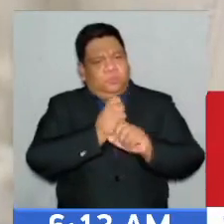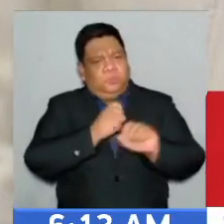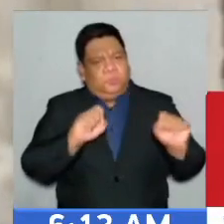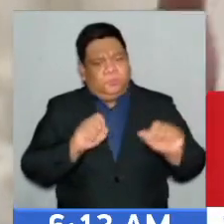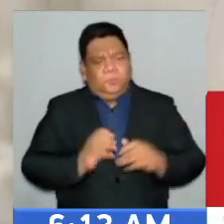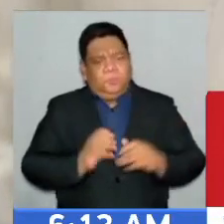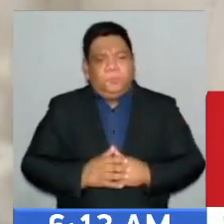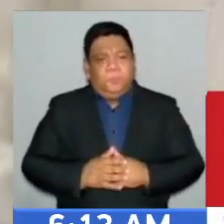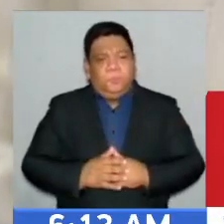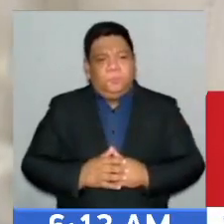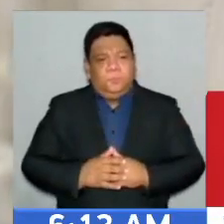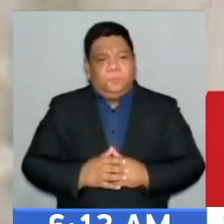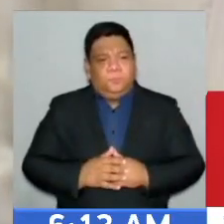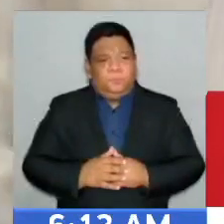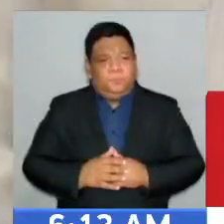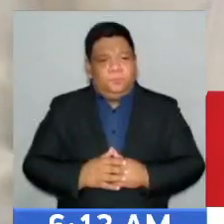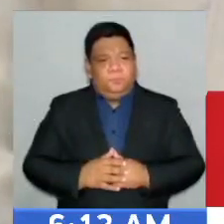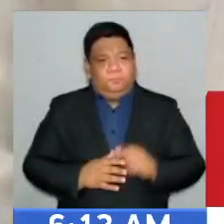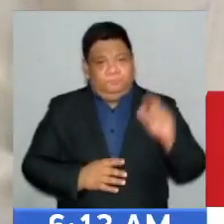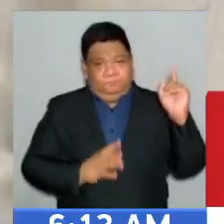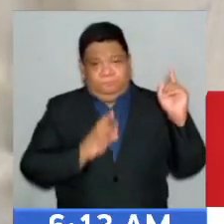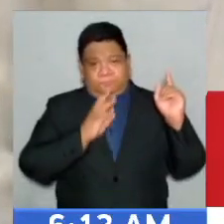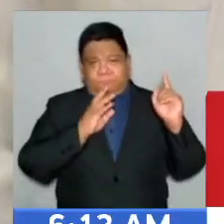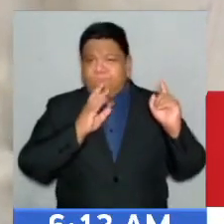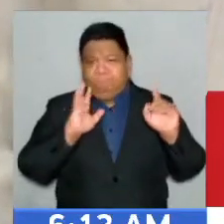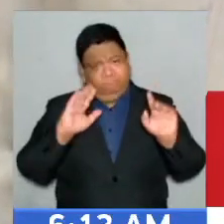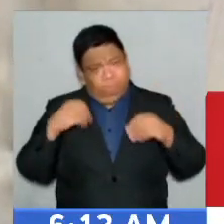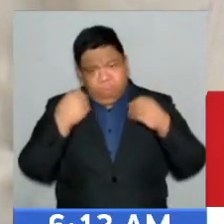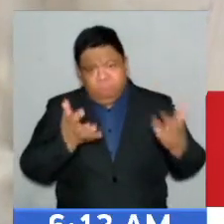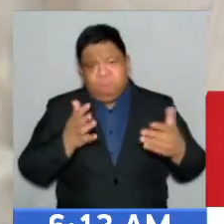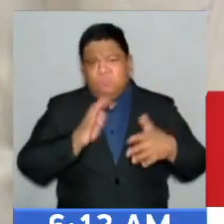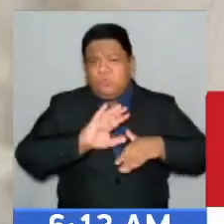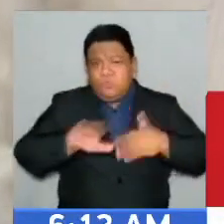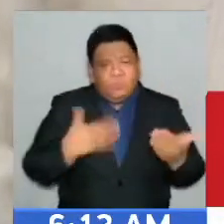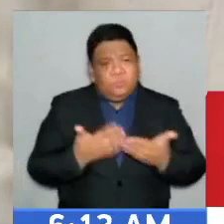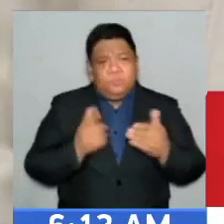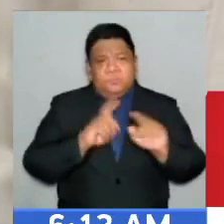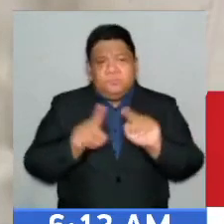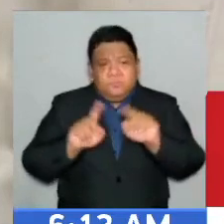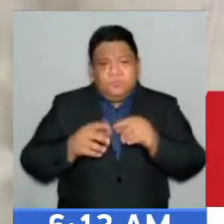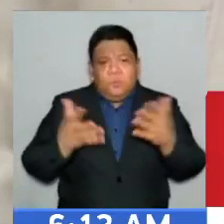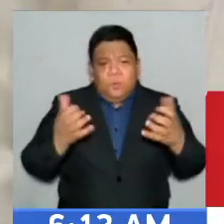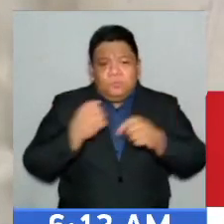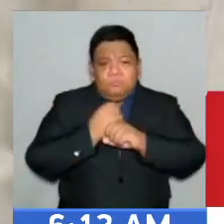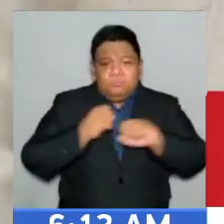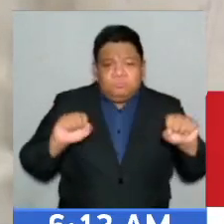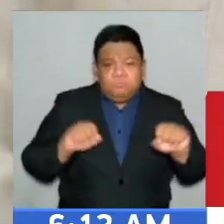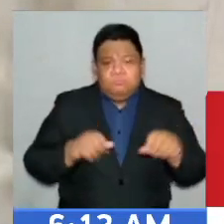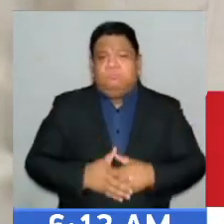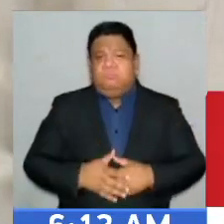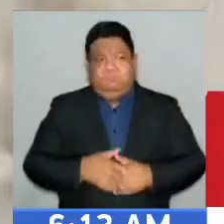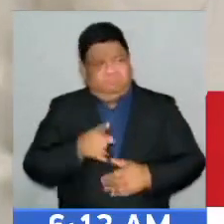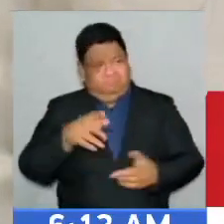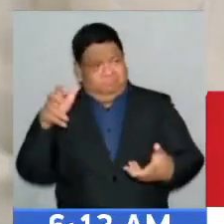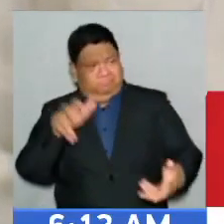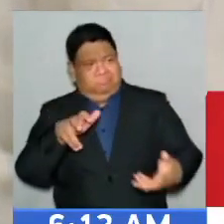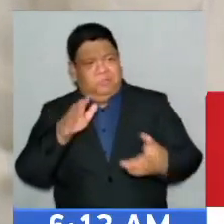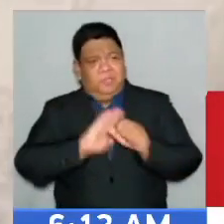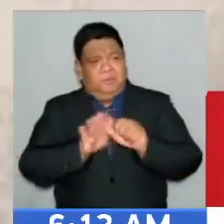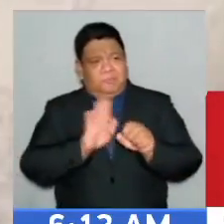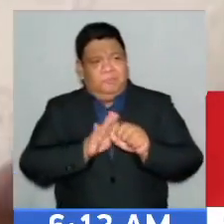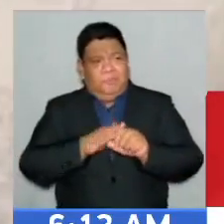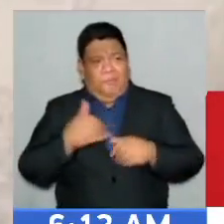We'll provide all kinds of security kung anong gusto mo. May mayaman ka naman, may private jet ka naman eh. Maglanding ka kung saan mo